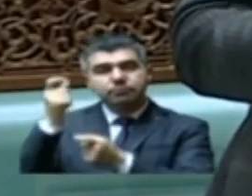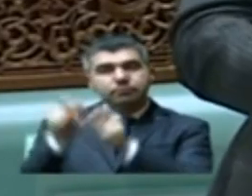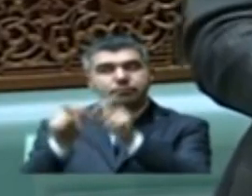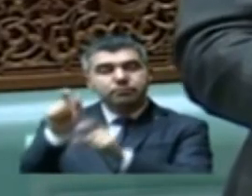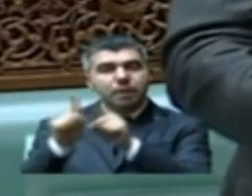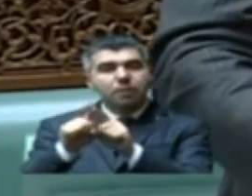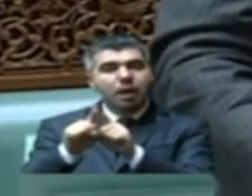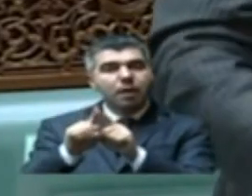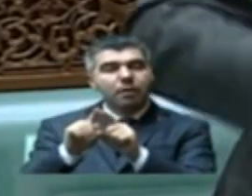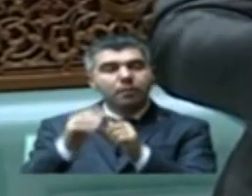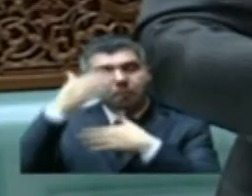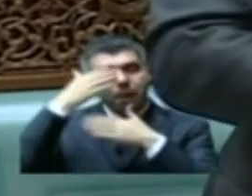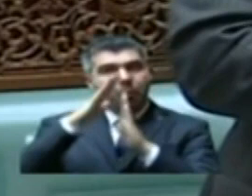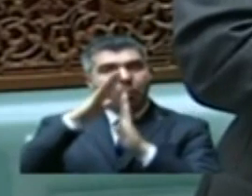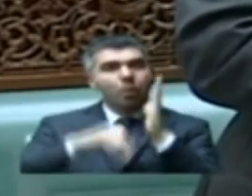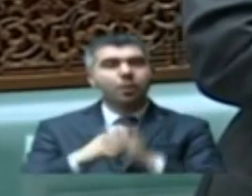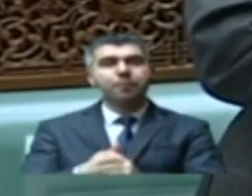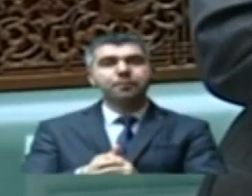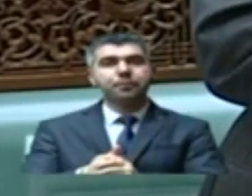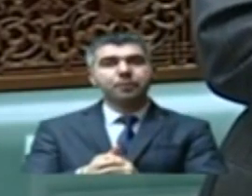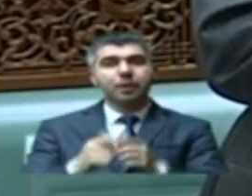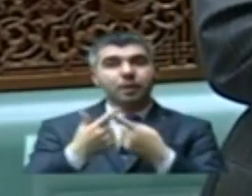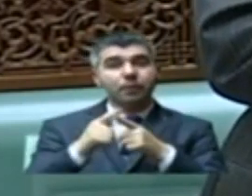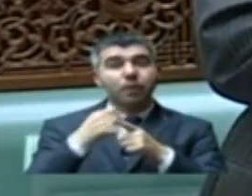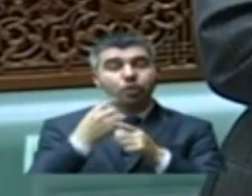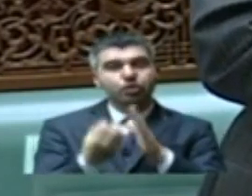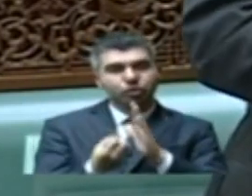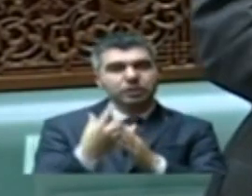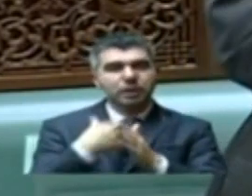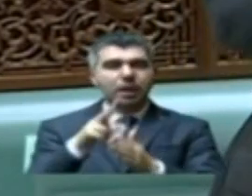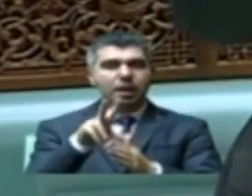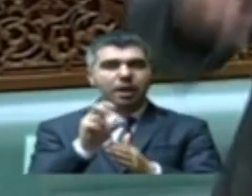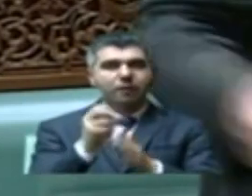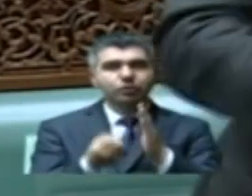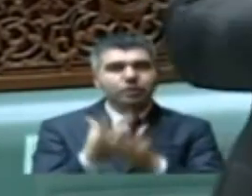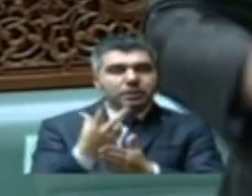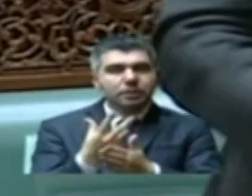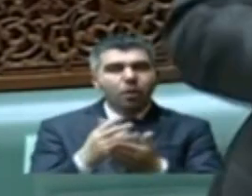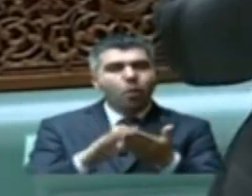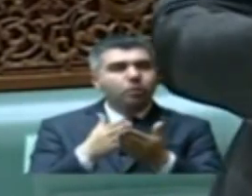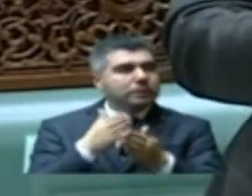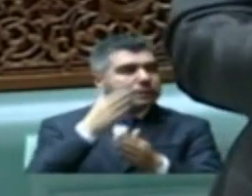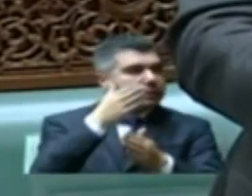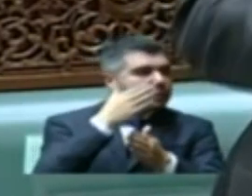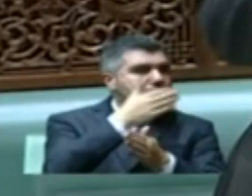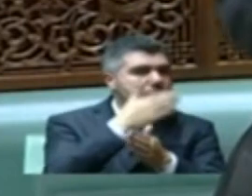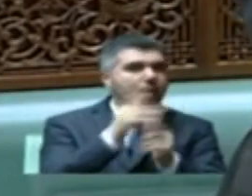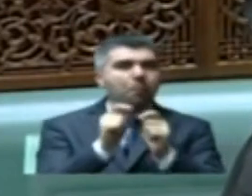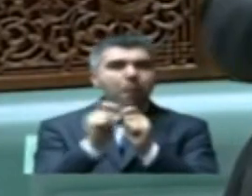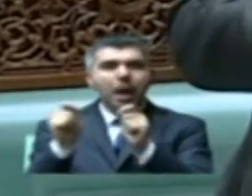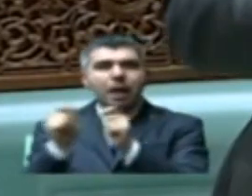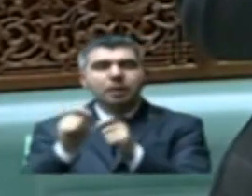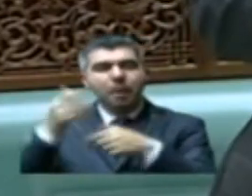الوطني. أنت سيدة كاتبة الدولة بأن فعلا بأن جديدة في هذا القطاع، ولكن جلتي على صعيد الوطني فيما يخص المعارض، ولاحظتي